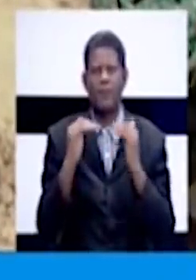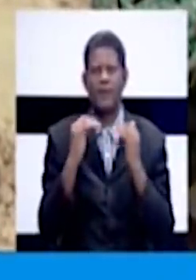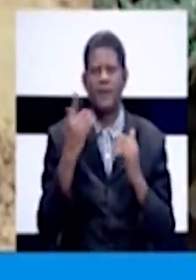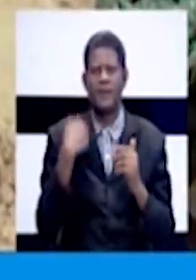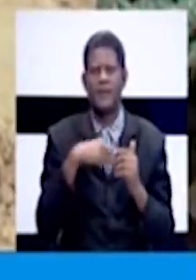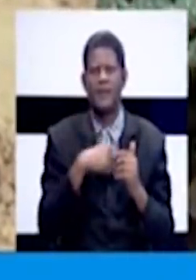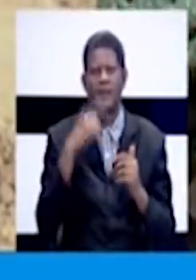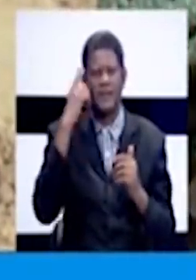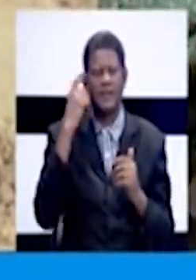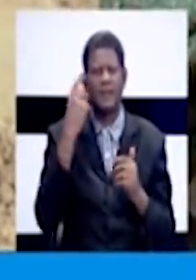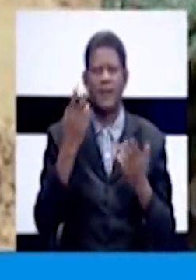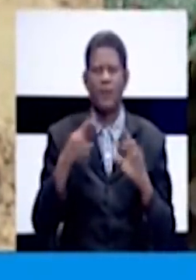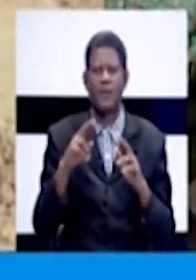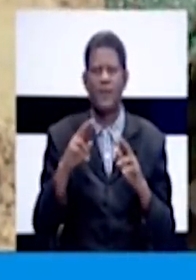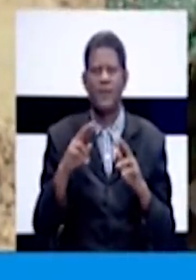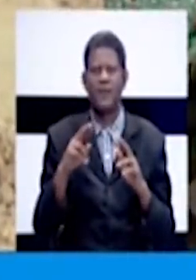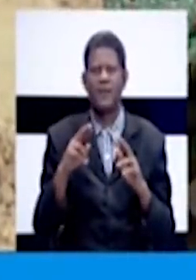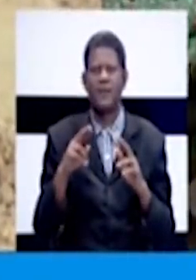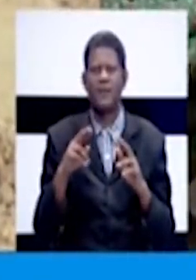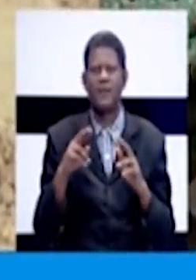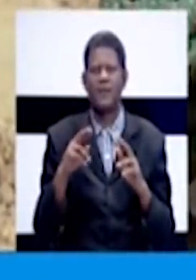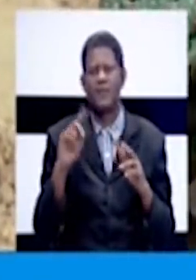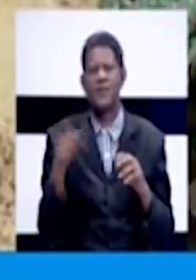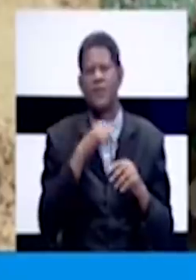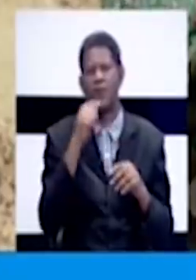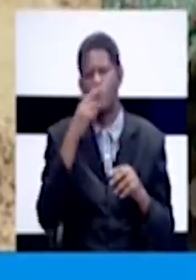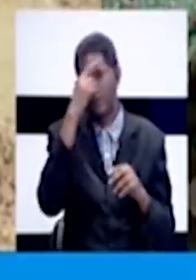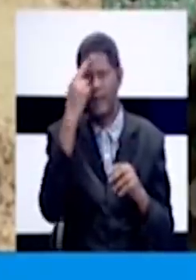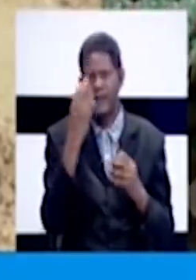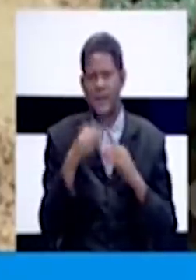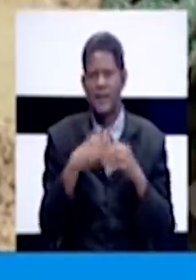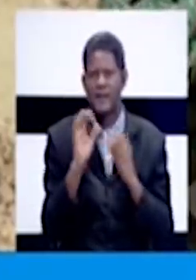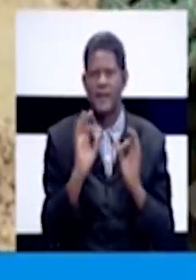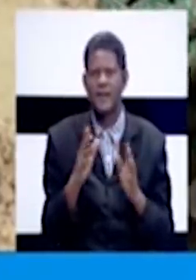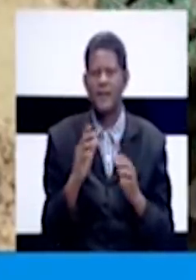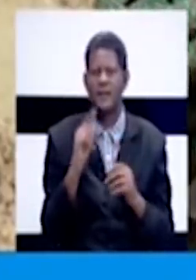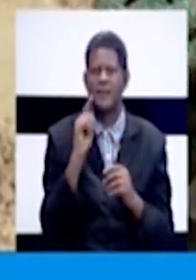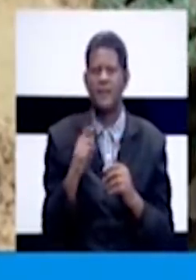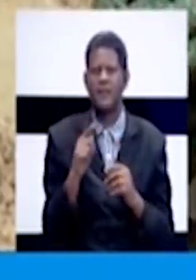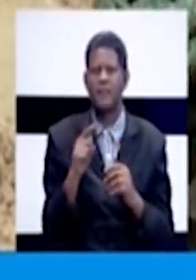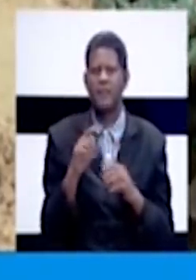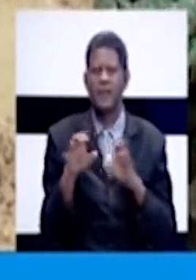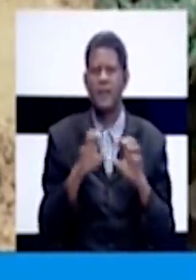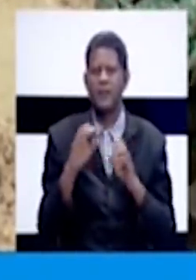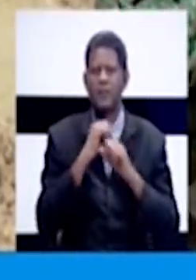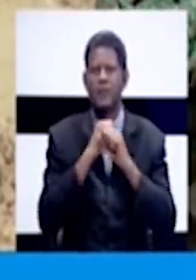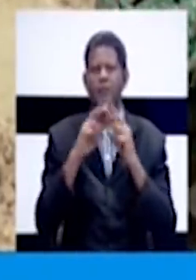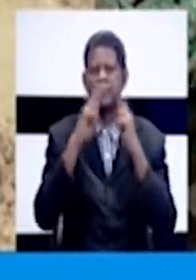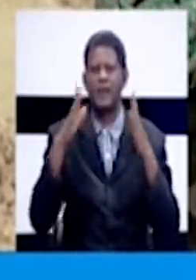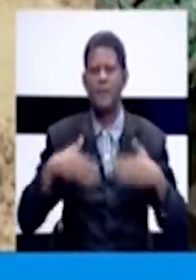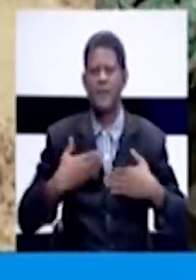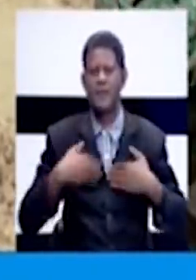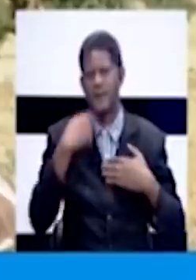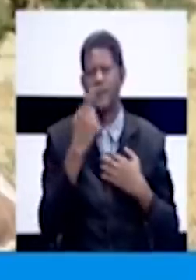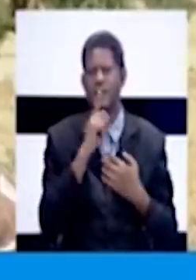ንሕና ንትግራይና ወይ ከዓ እንትና ዘይንኾነሉ ምክንያት ስለ ዘይብና ያው እቲ ንገብሮ ዘለና ምክልኻል ብጣዕሚ ደስ ዝብል